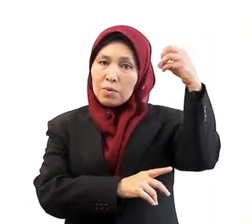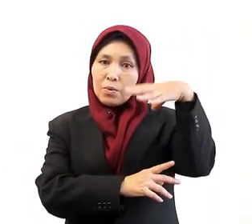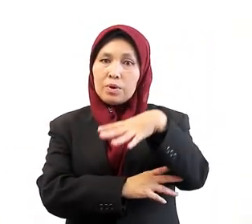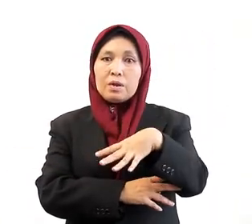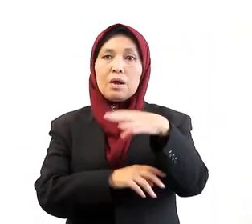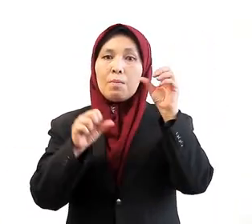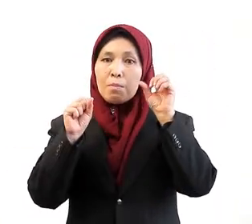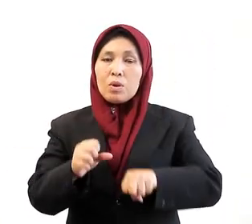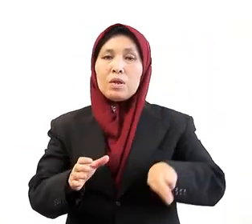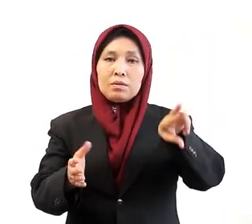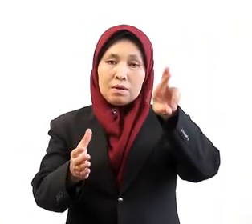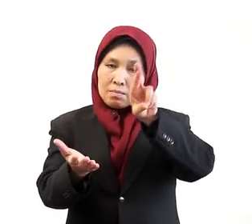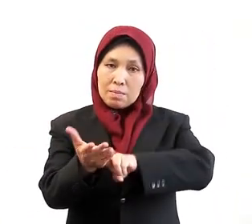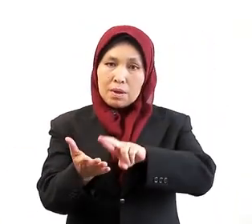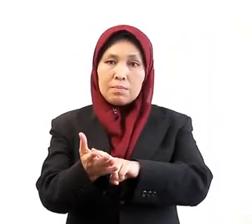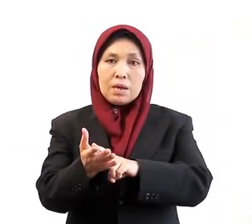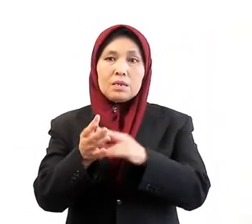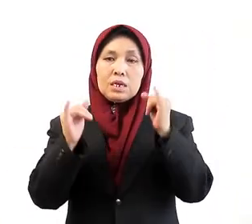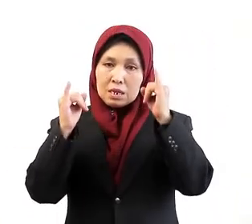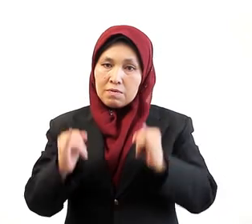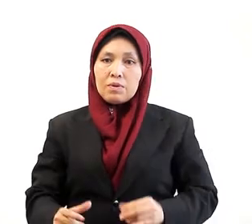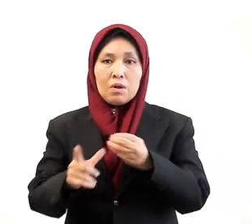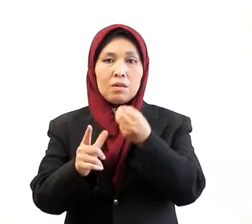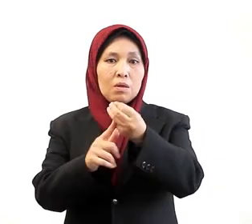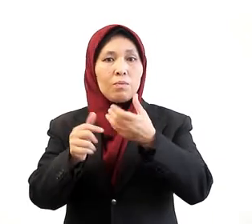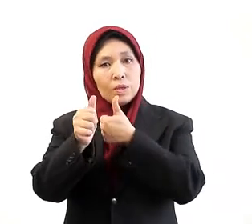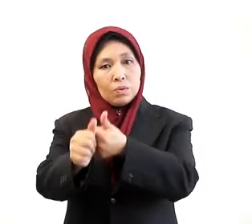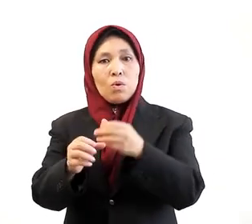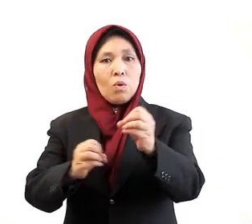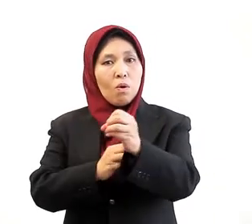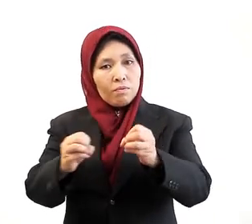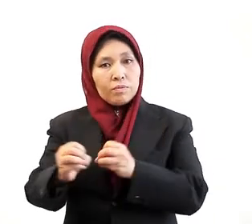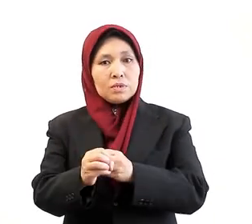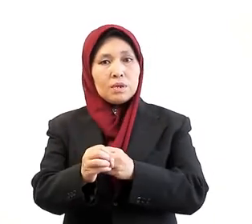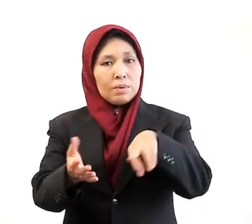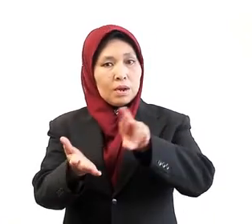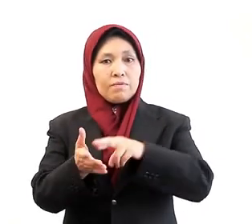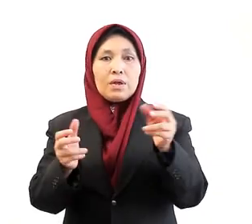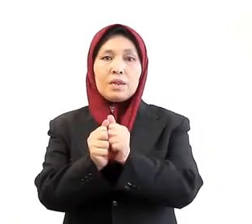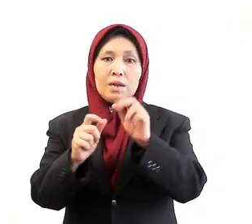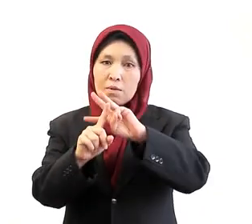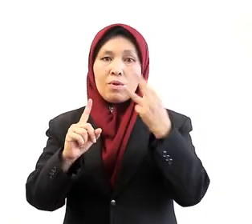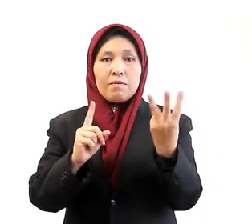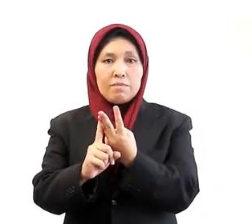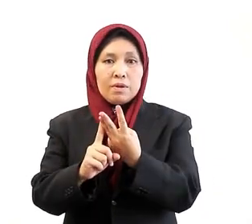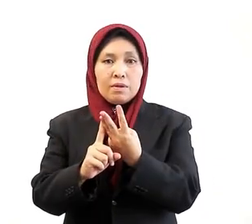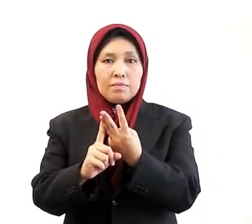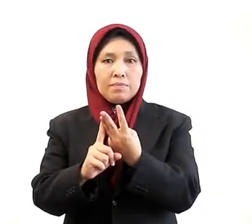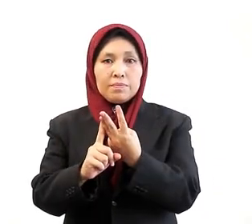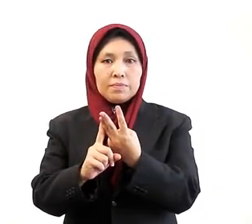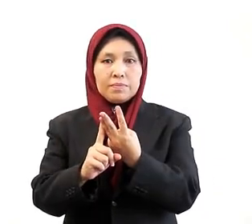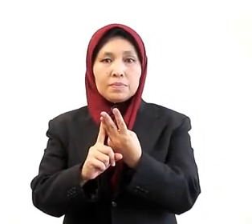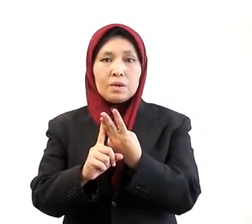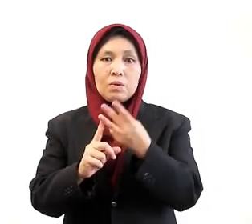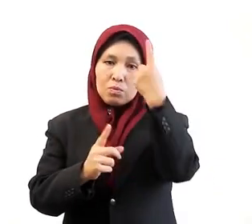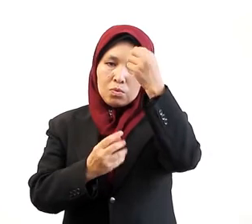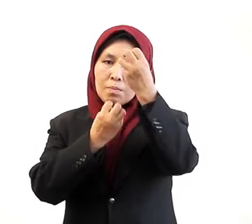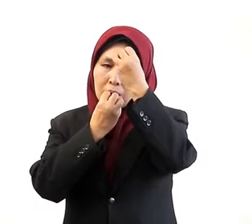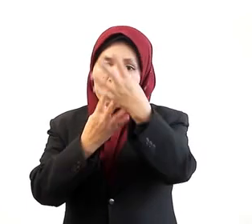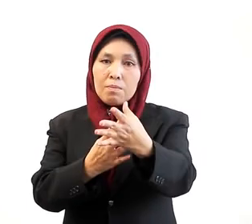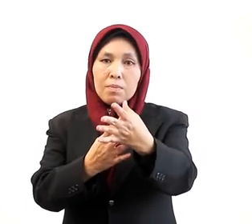boleh disertai secara individu atau melalui agensi yang berdaftar dengan Jabatan Kebajikan Masyarakat. Untuk